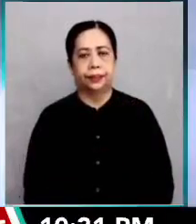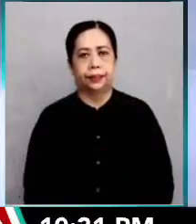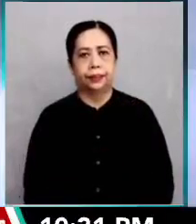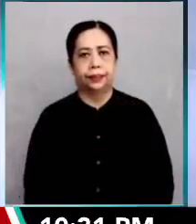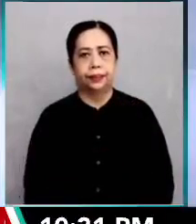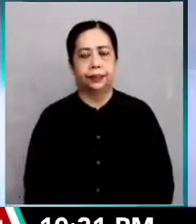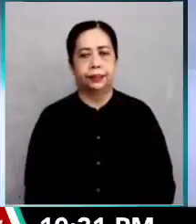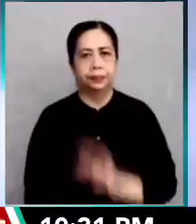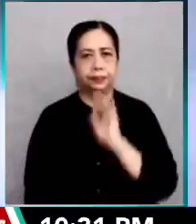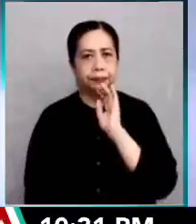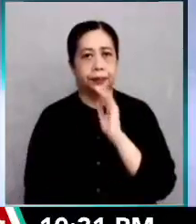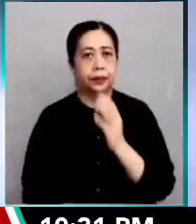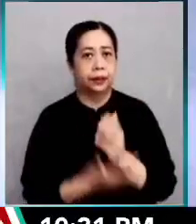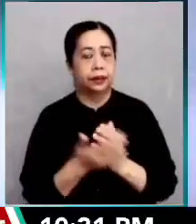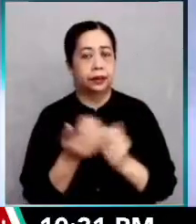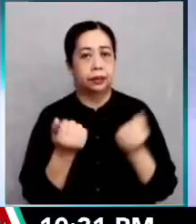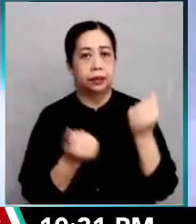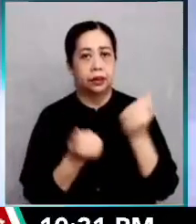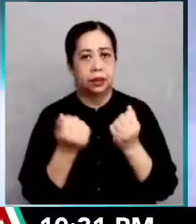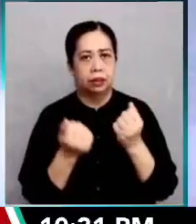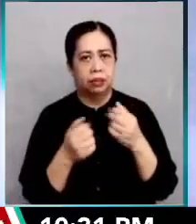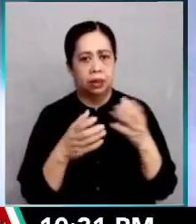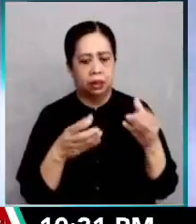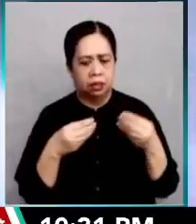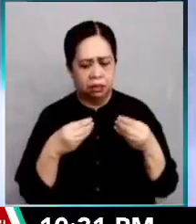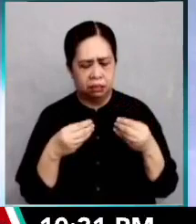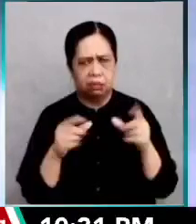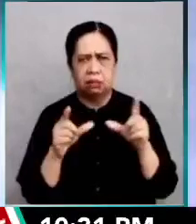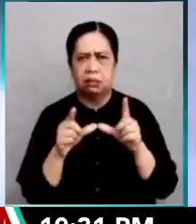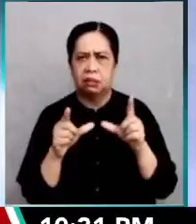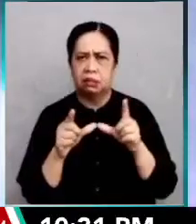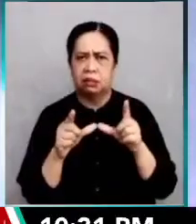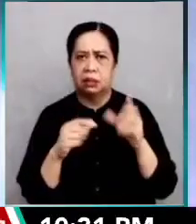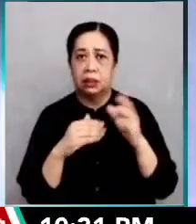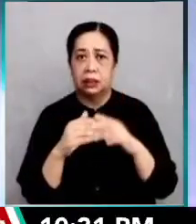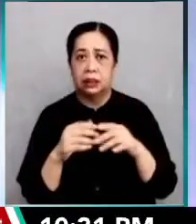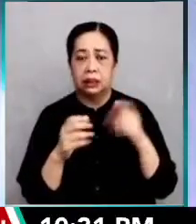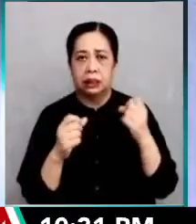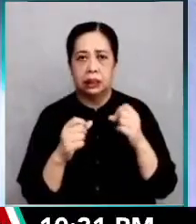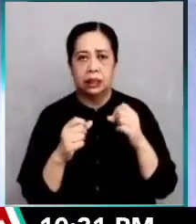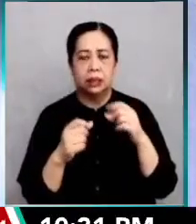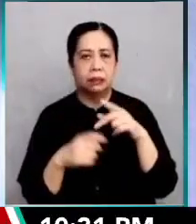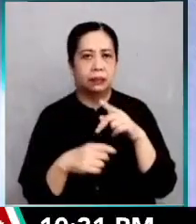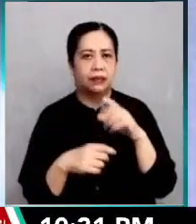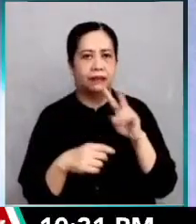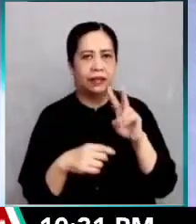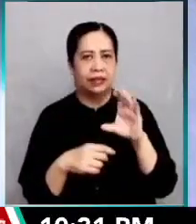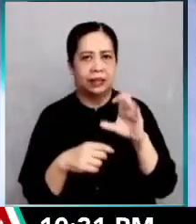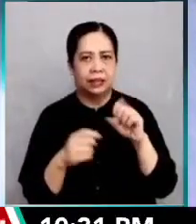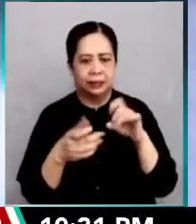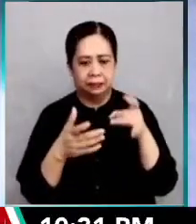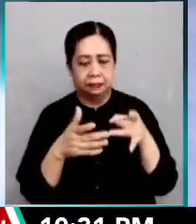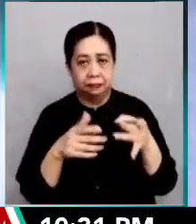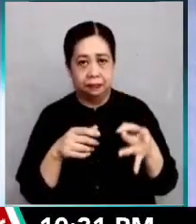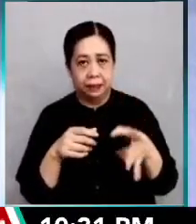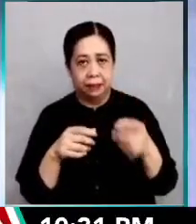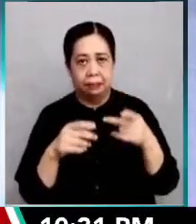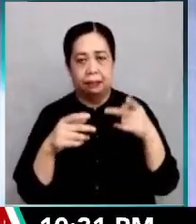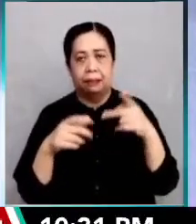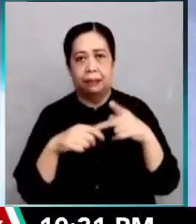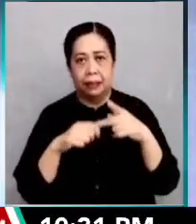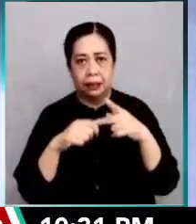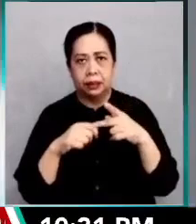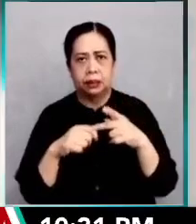Dismayado ang ilang driver sa nakuha nilang lisensya. Imbis kasi na naka-PVC o plastic card, sa papel lang ito